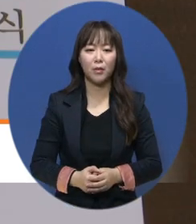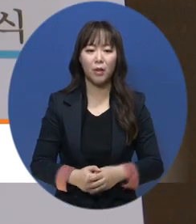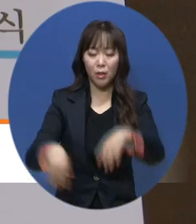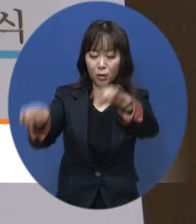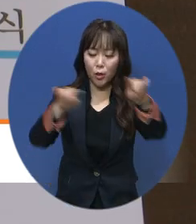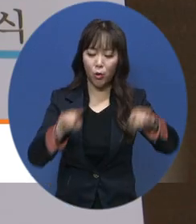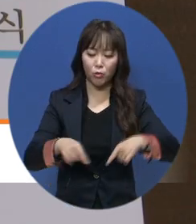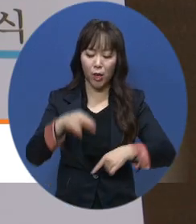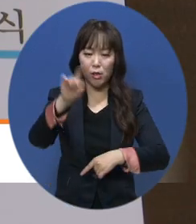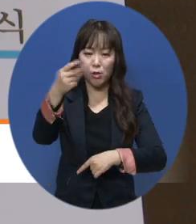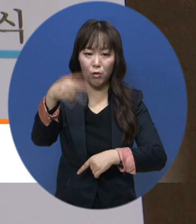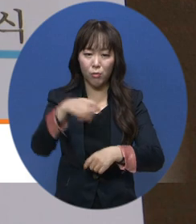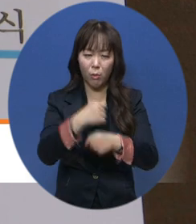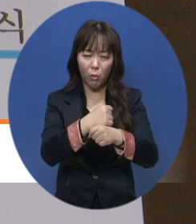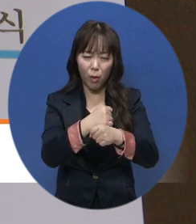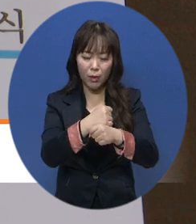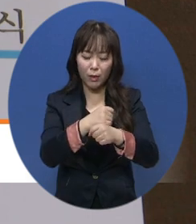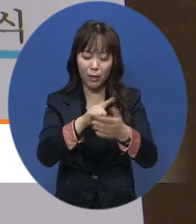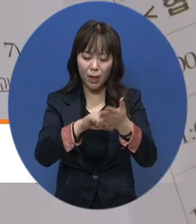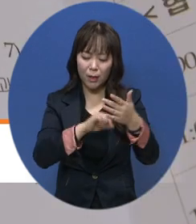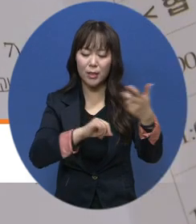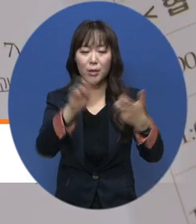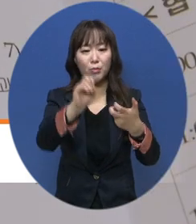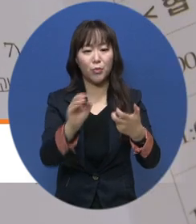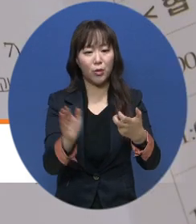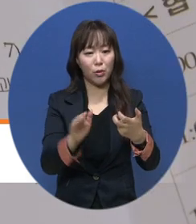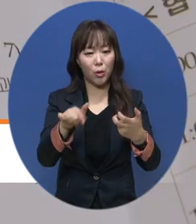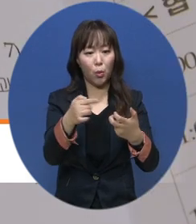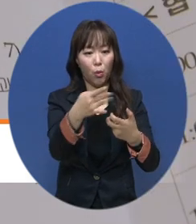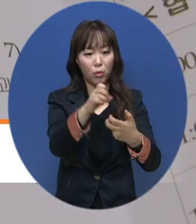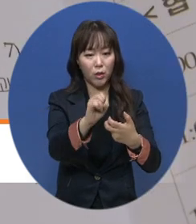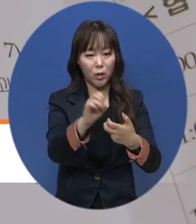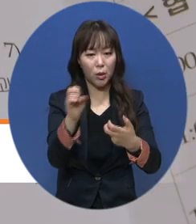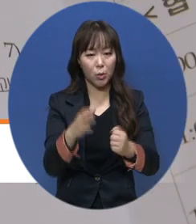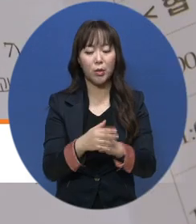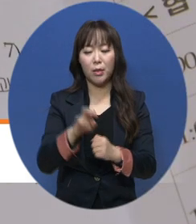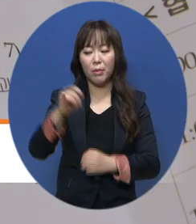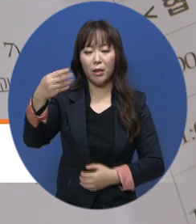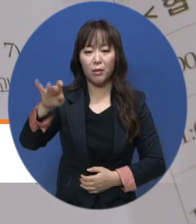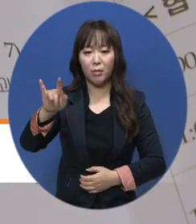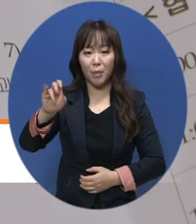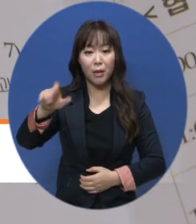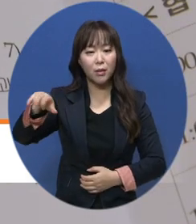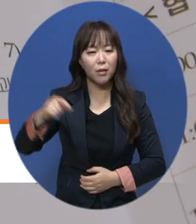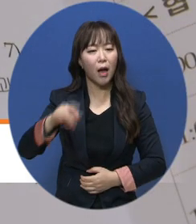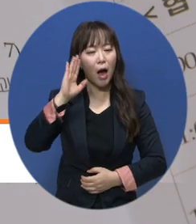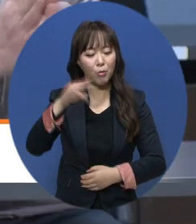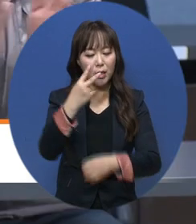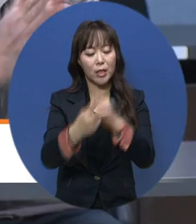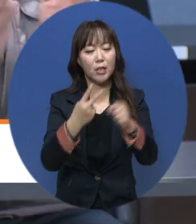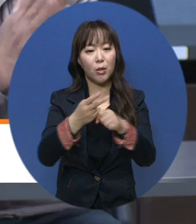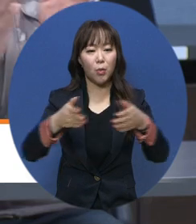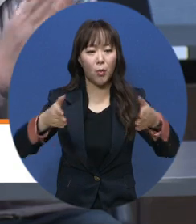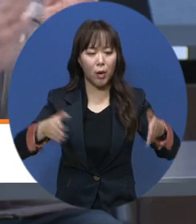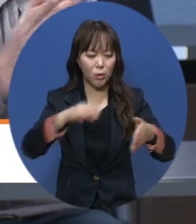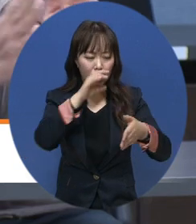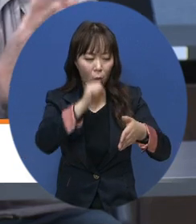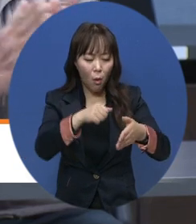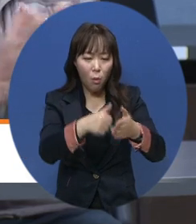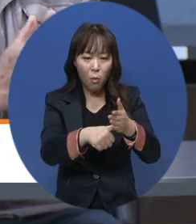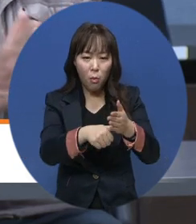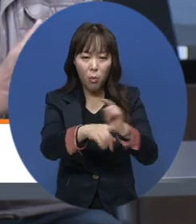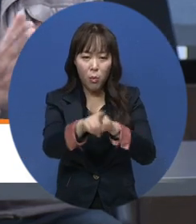석류 생산량의 약 70%를 차지하는 고흥군과 미트뱅크는 앞으로 2년간 고품질의